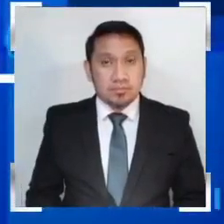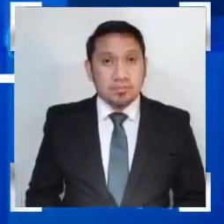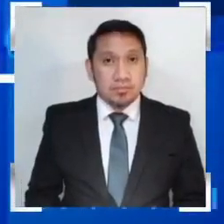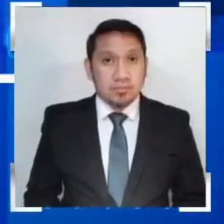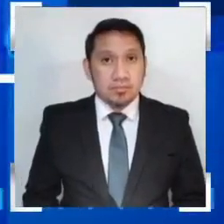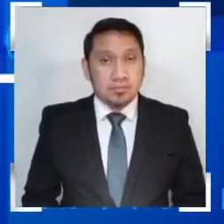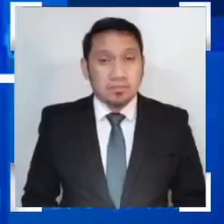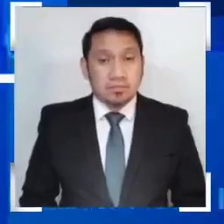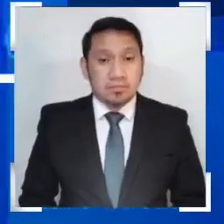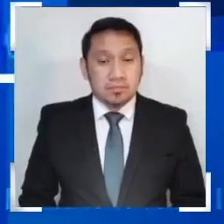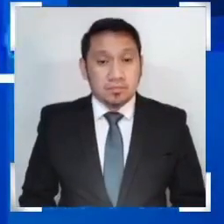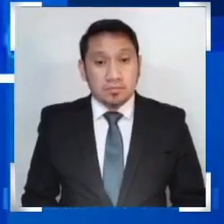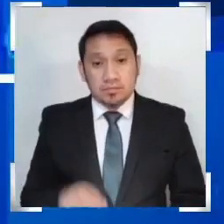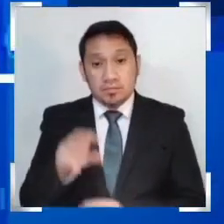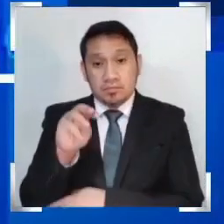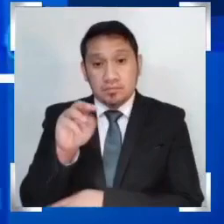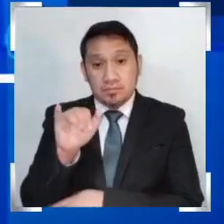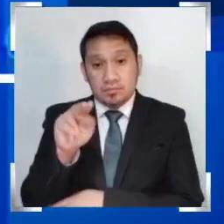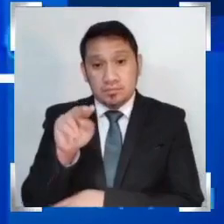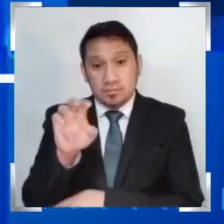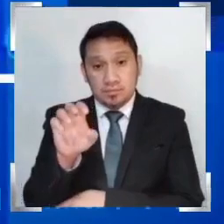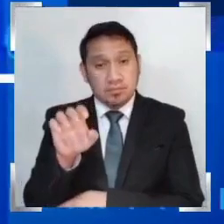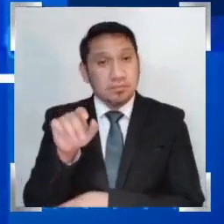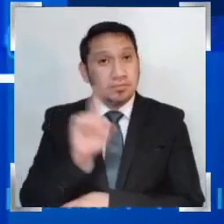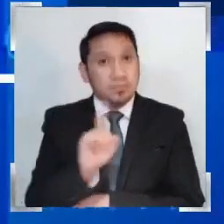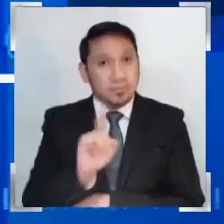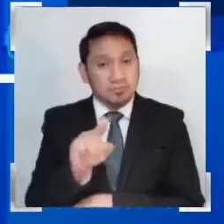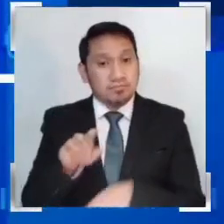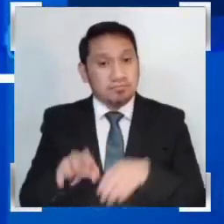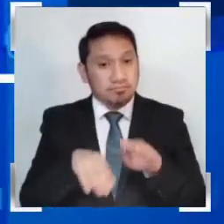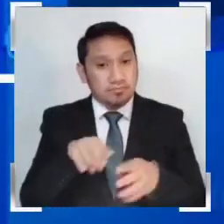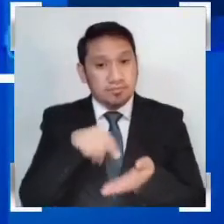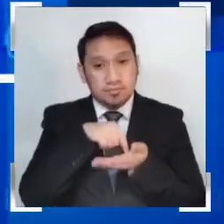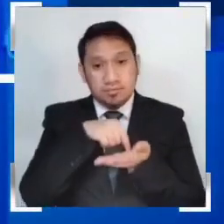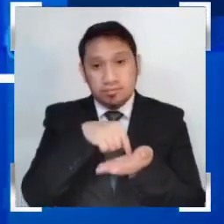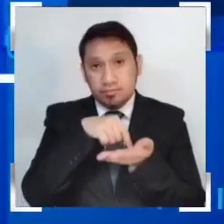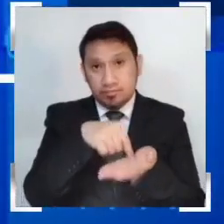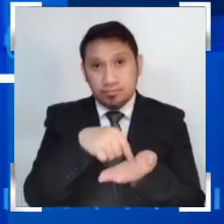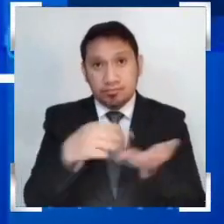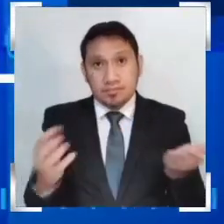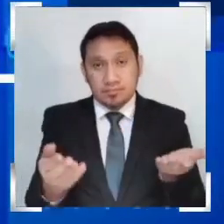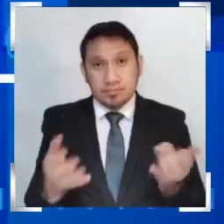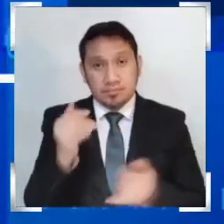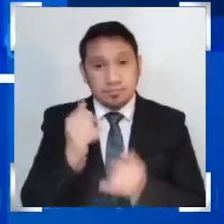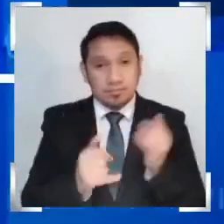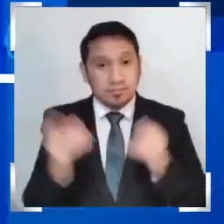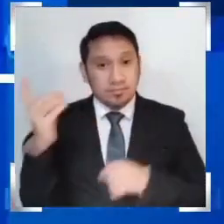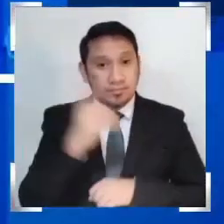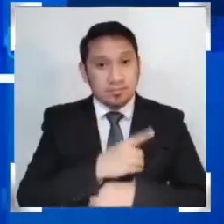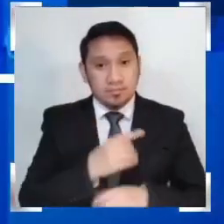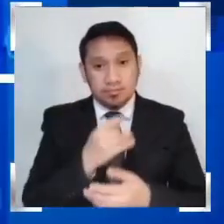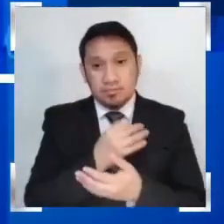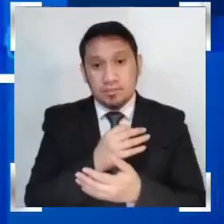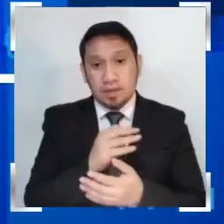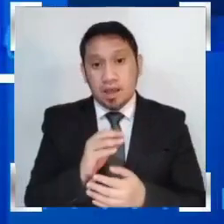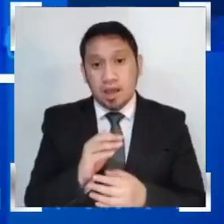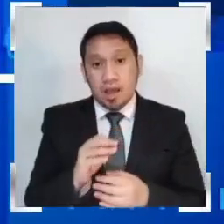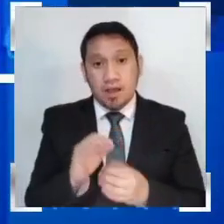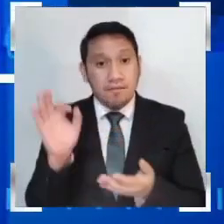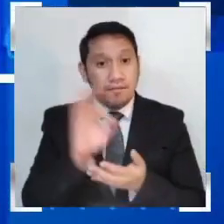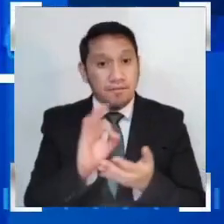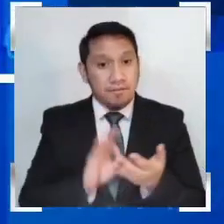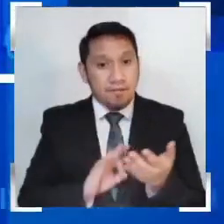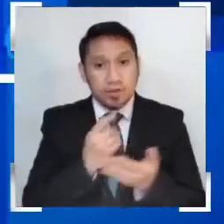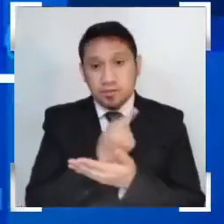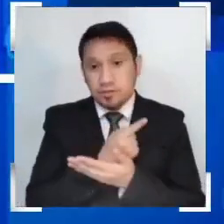Maine Mendoza walks the runway. Isa ang phenomenal star sa mga rumampa sa huling araw ng Fashion Week ng isang clothing brand. Stunning